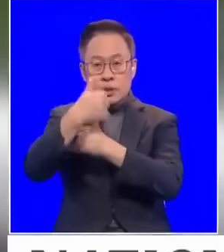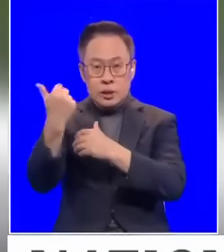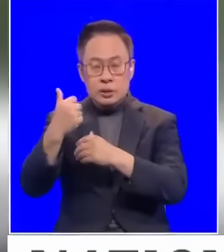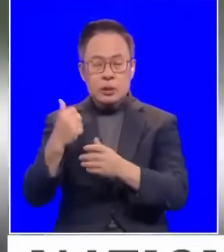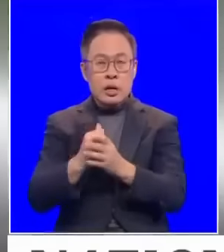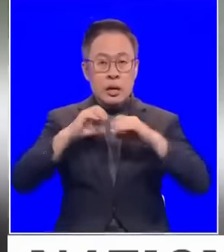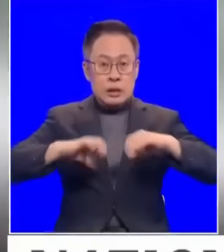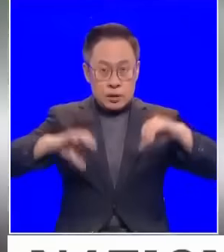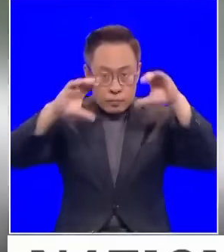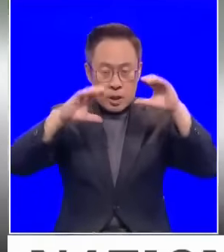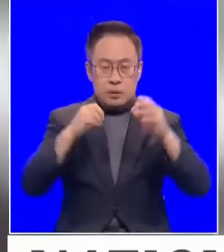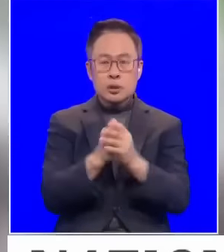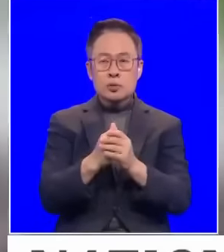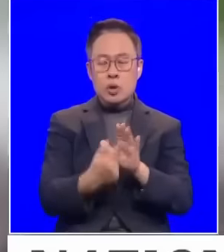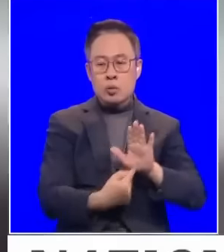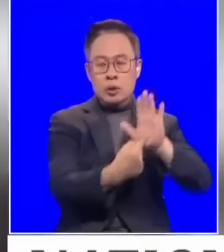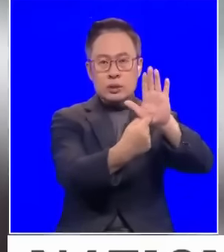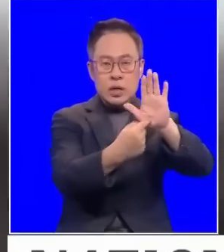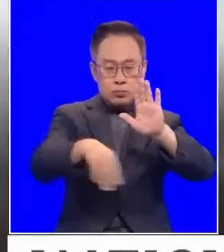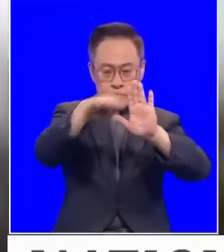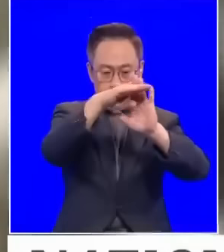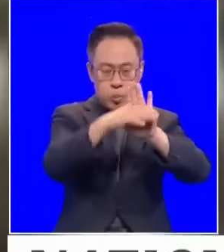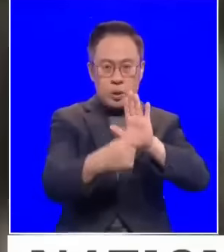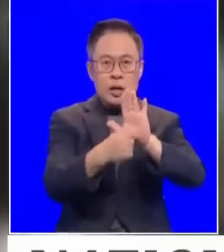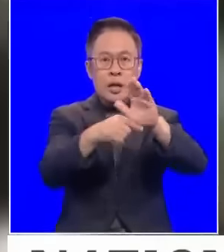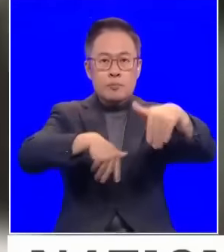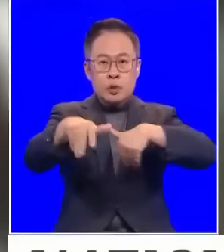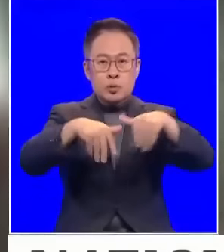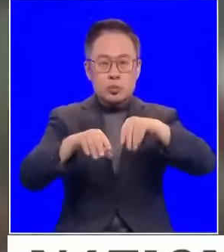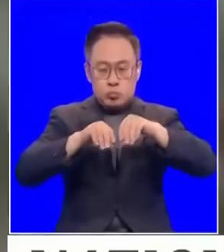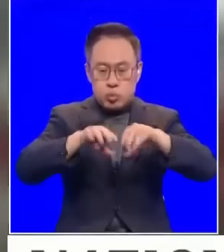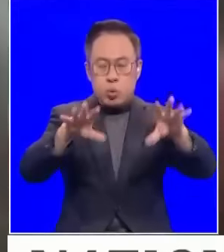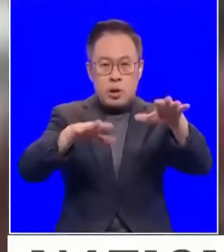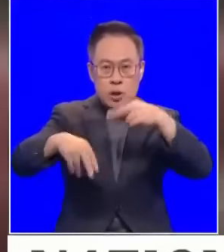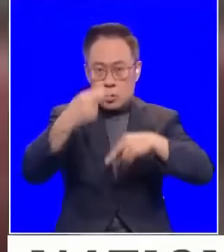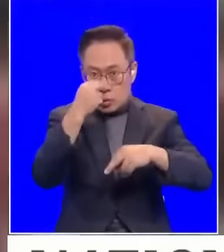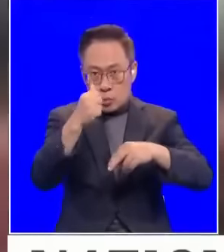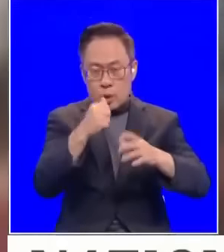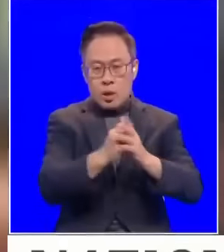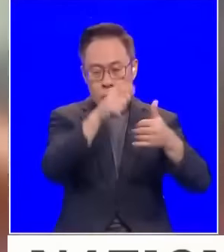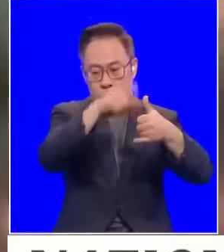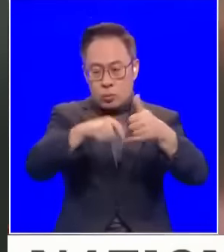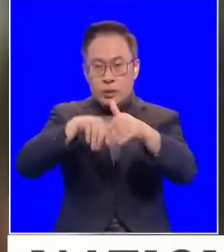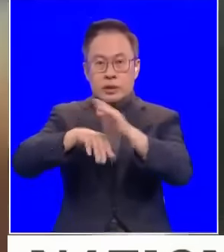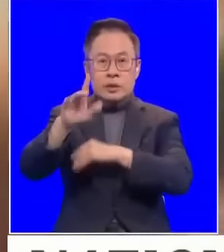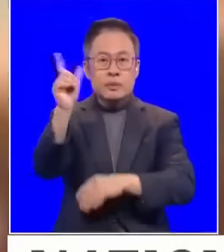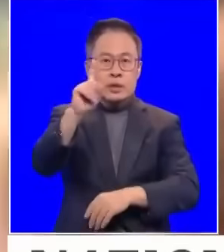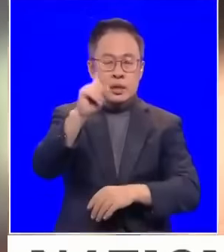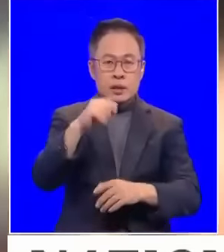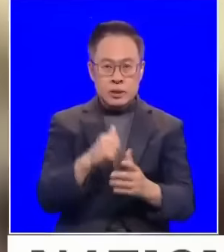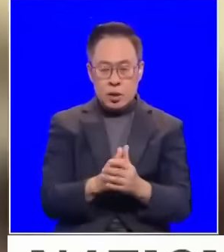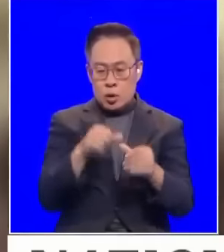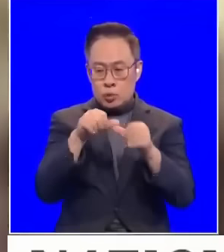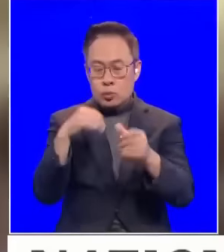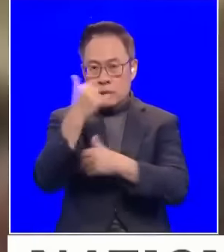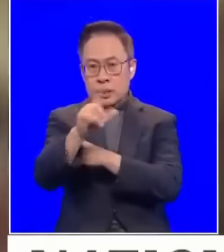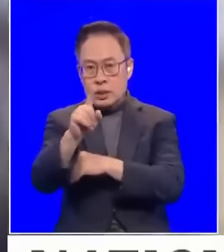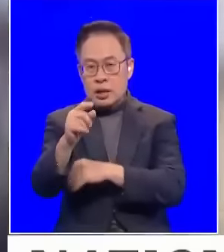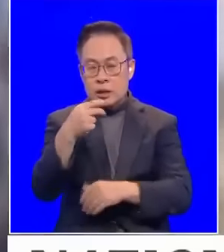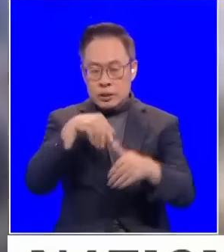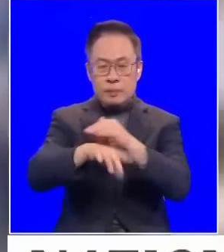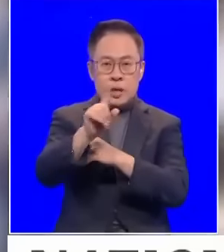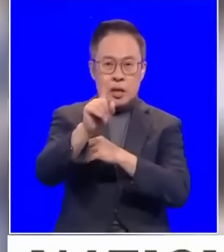ให้กับผู้เสียหายและญาติรวมไปถึงประชาชนทั่วไปได้ทราบว่ามีจำเลยกี่รายหนีไปอยู่ที่ประเทศใดบ้าง